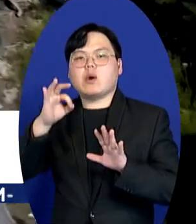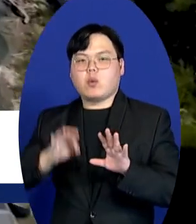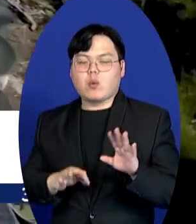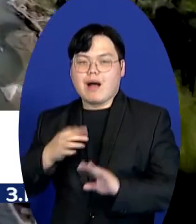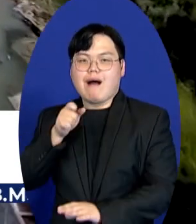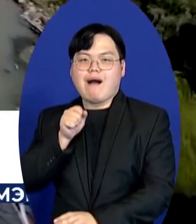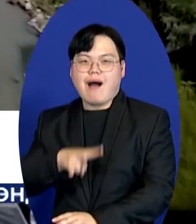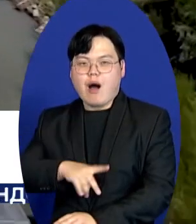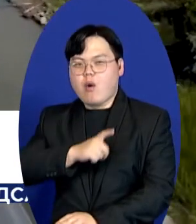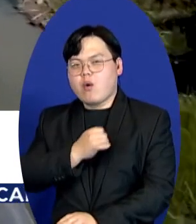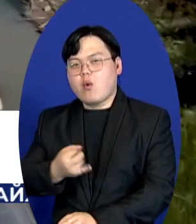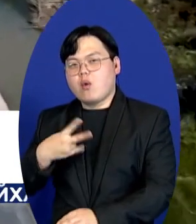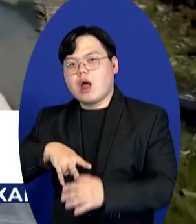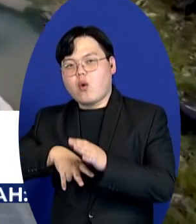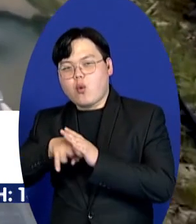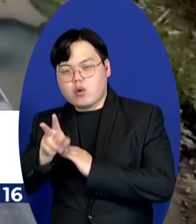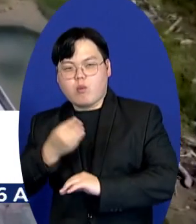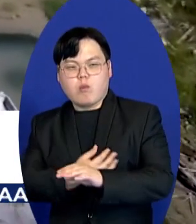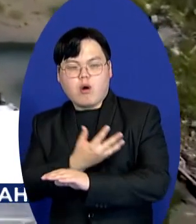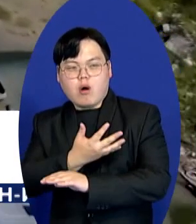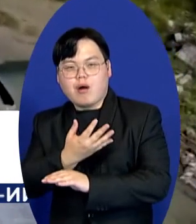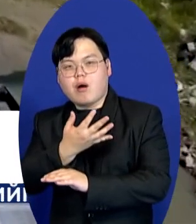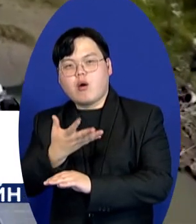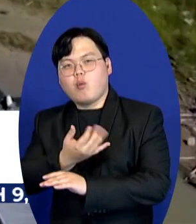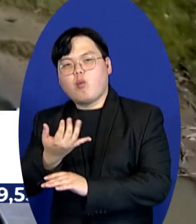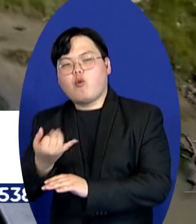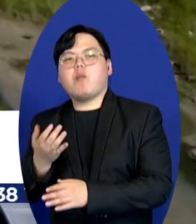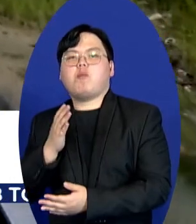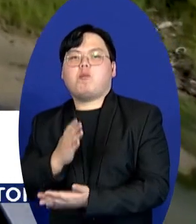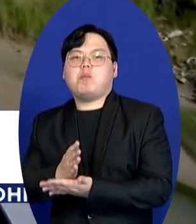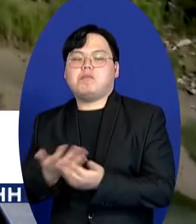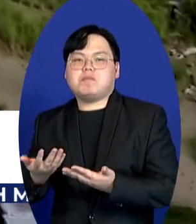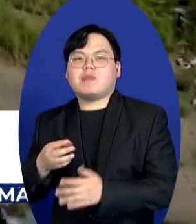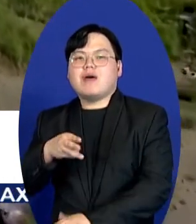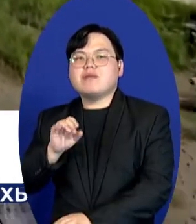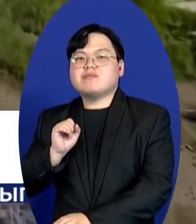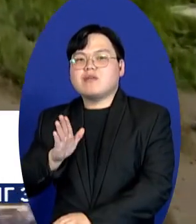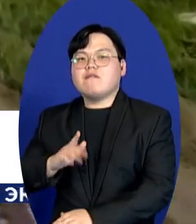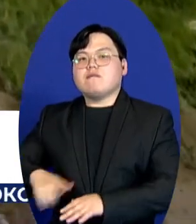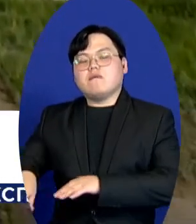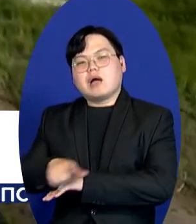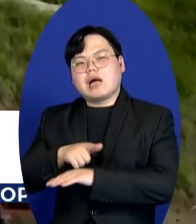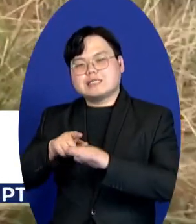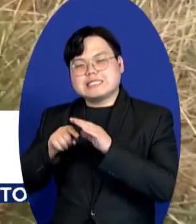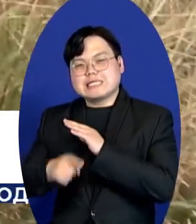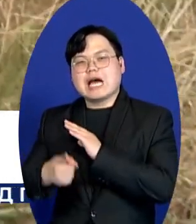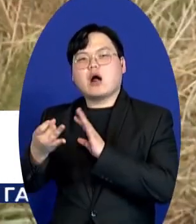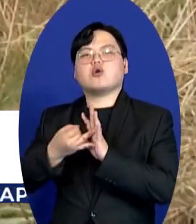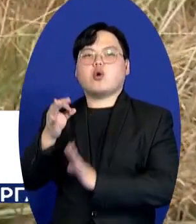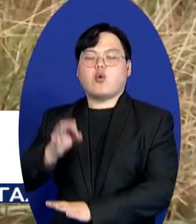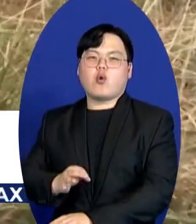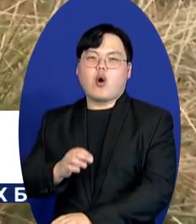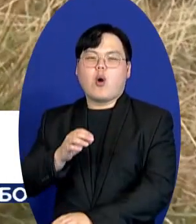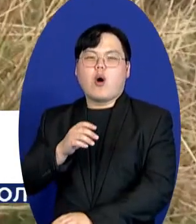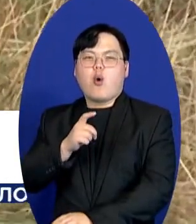ган гачгийн байдалтай байгаа нь ургацад ихээхэн таагүй нөлөөлөхөр байгааг анхааруулсан байна. Мөн ТВ-ийн газар нутгийн дахиад 17% нь бүрэн